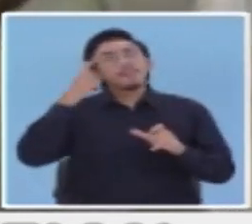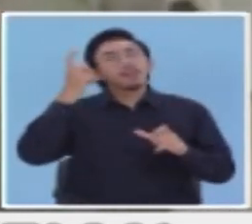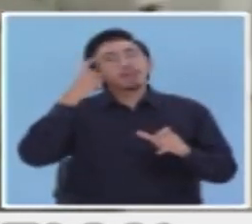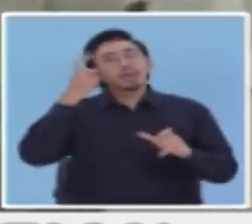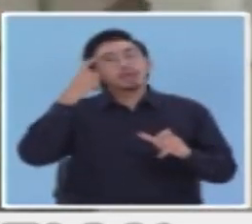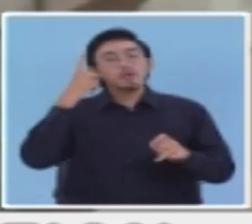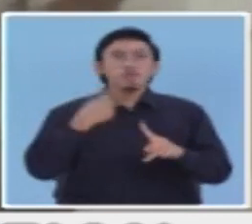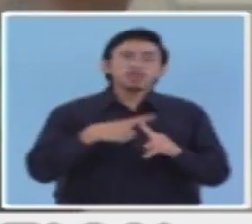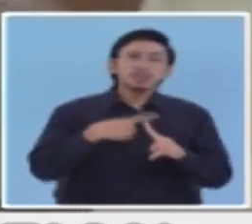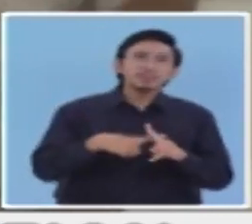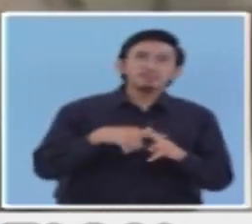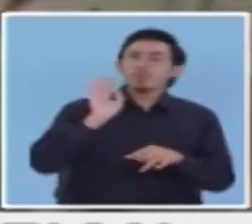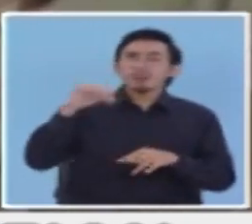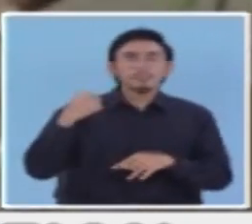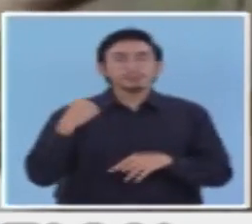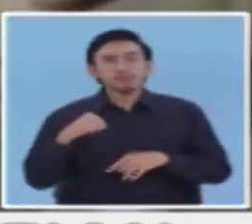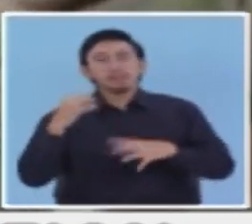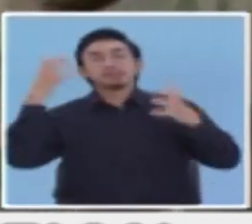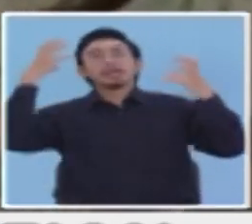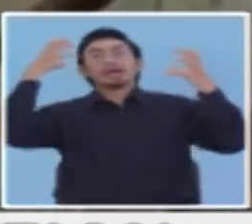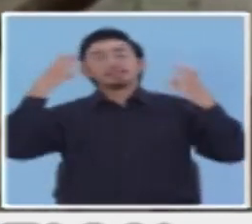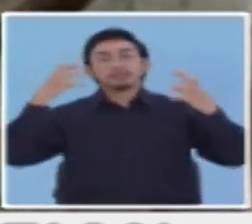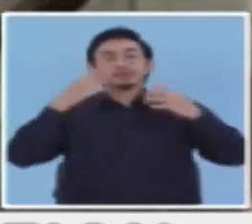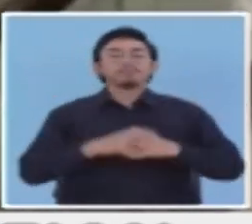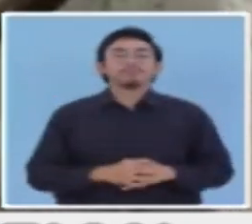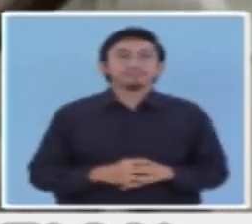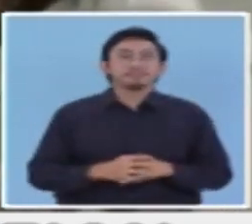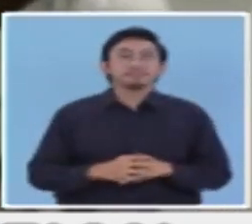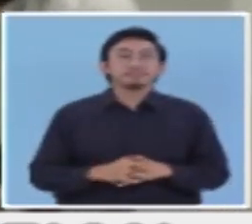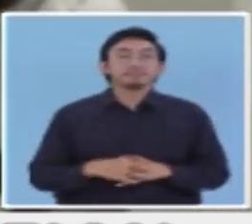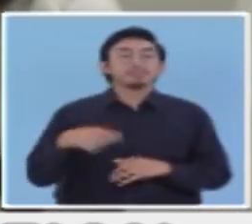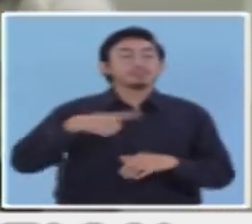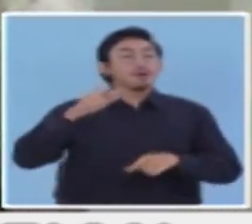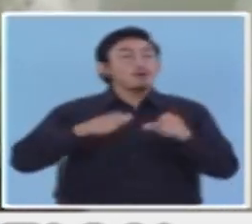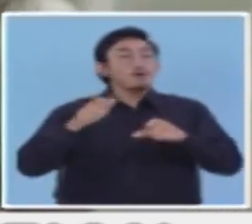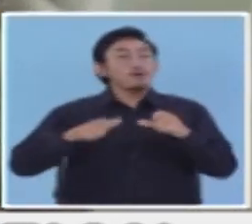Jadi sih bukan hanya sekedar bekerja ya tim medis, tapi mereka juga